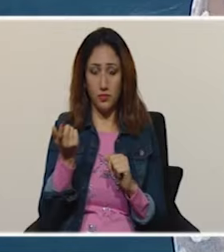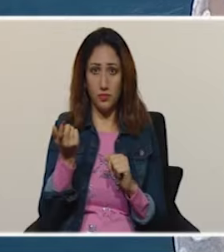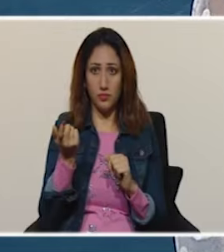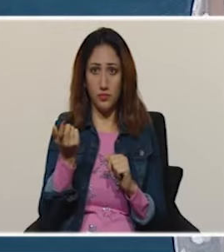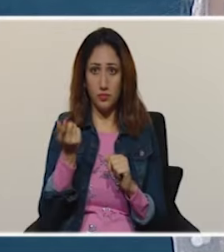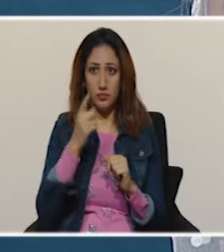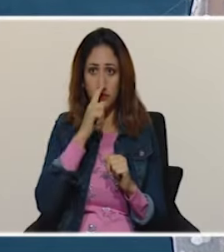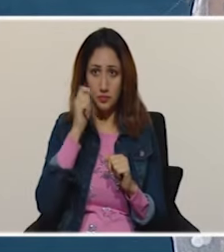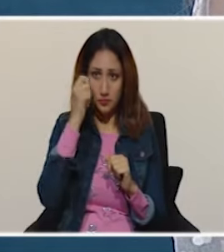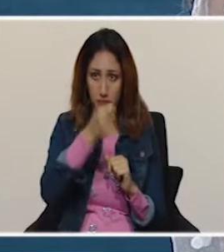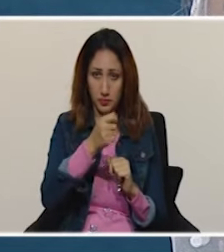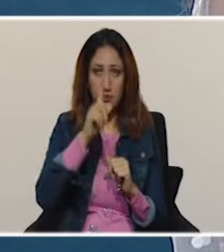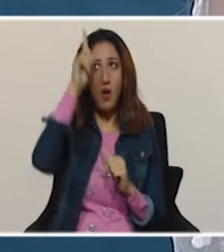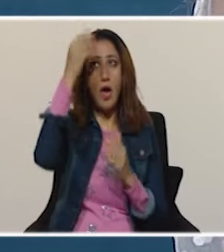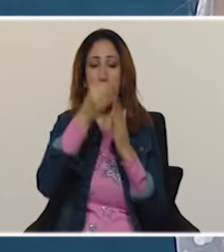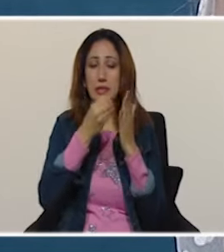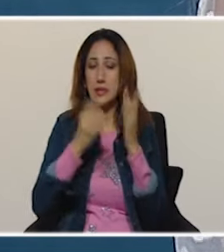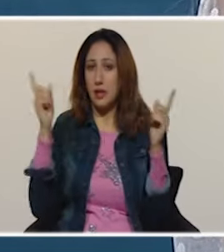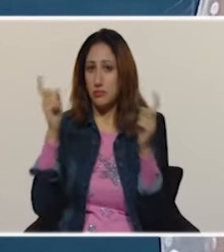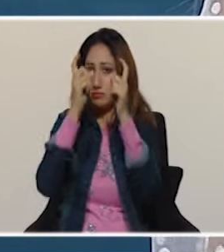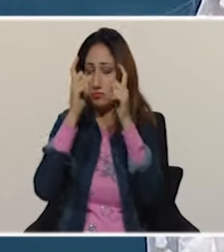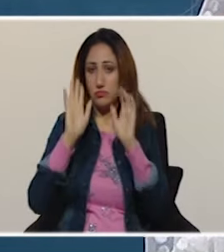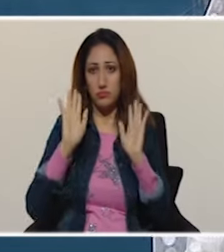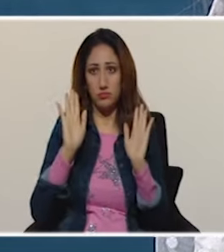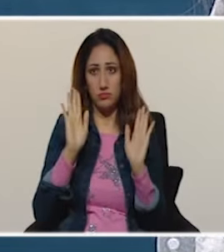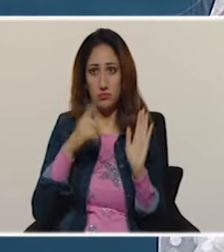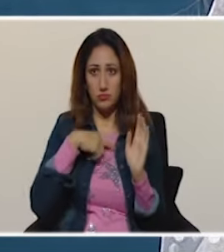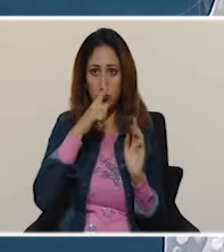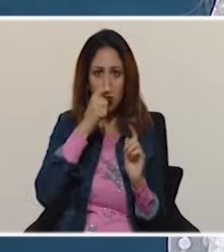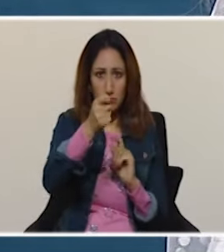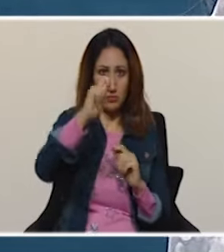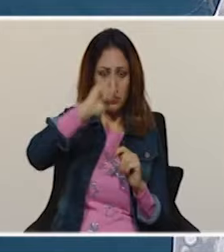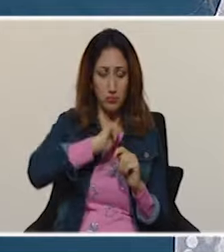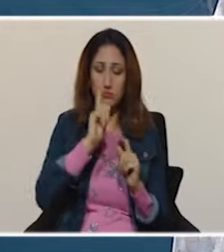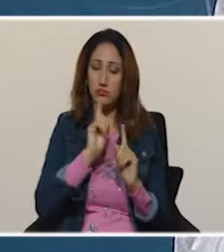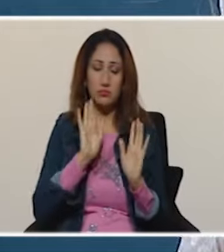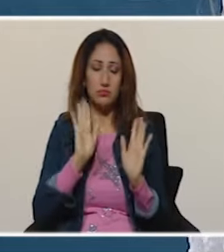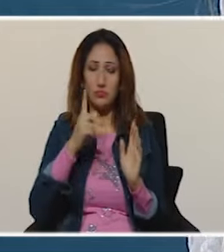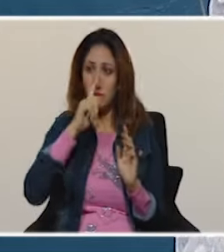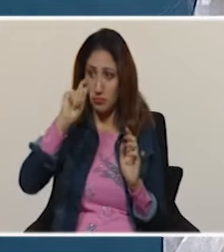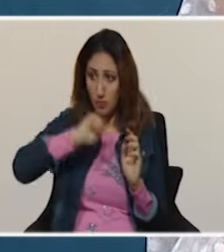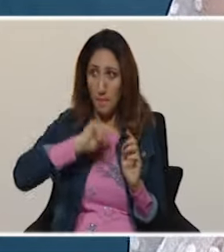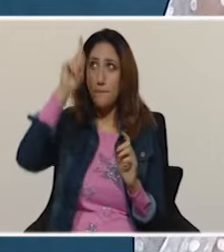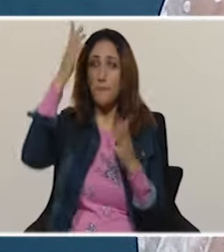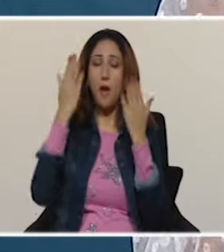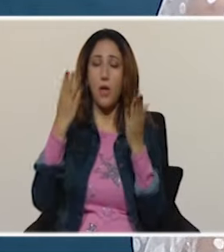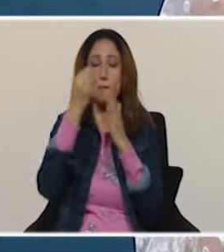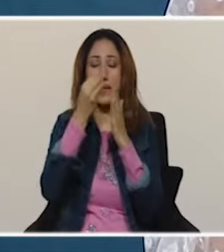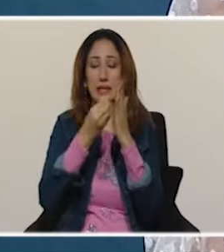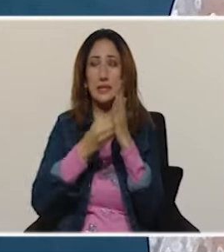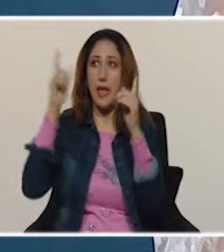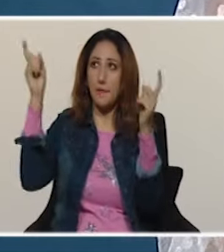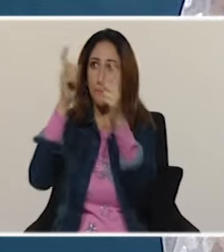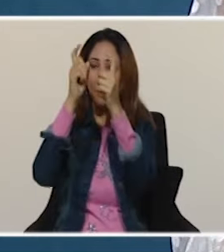بقيت مقتنعة بفكرة حسبي الله ونعم الوكيل، بالرغم انه جواتي الشرير عايز بس برجع بقول حسبي الله